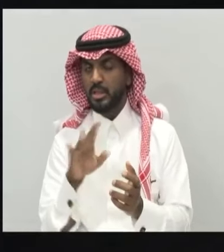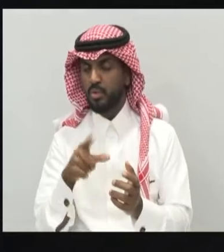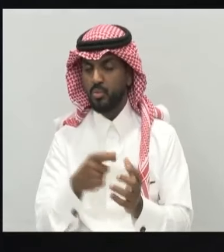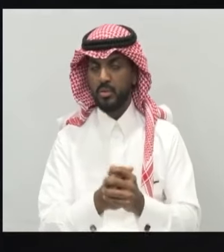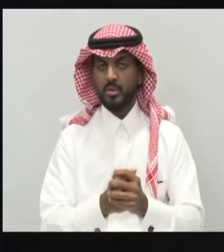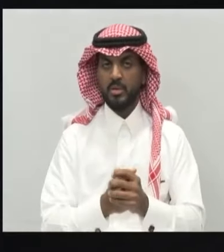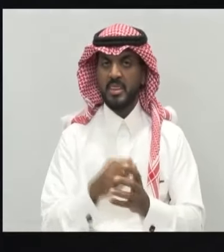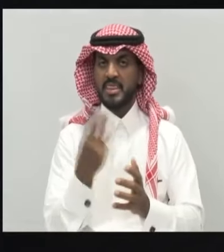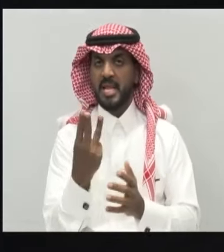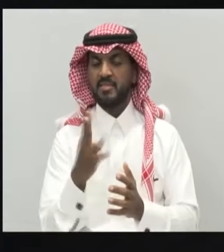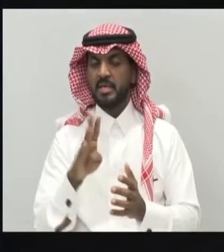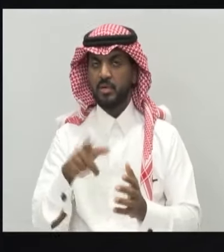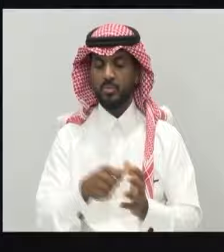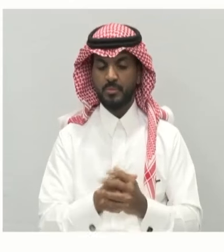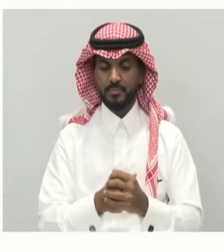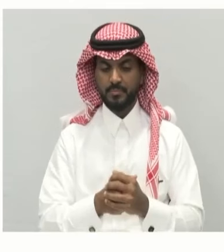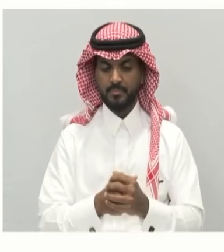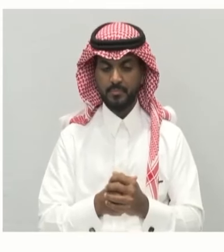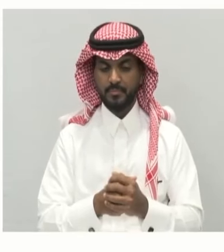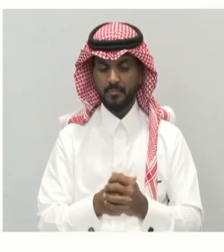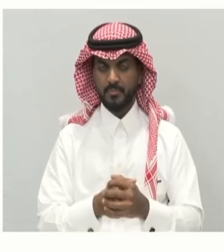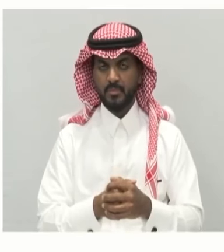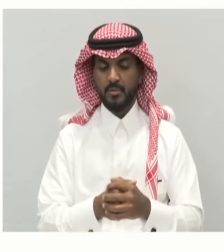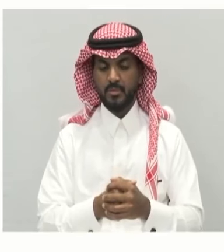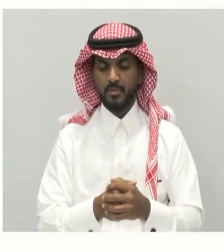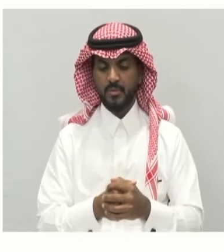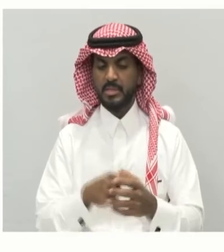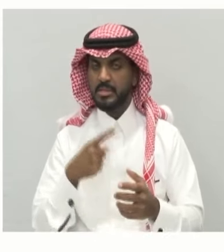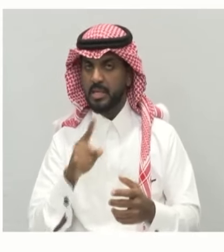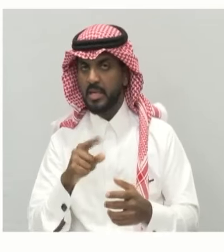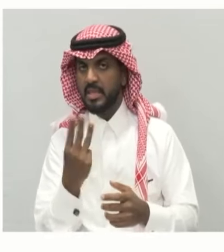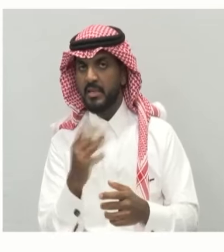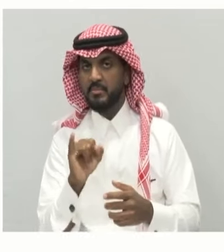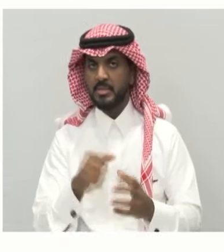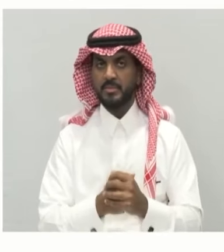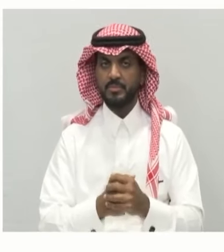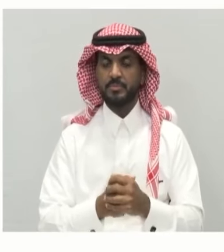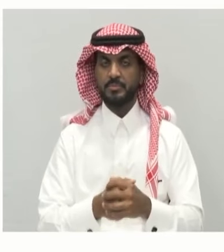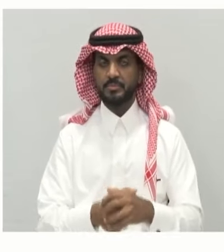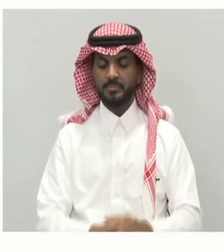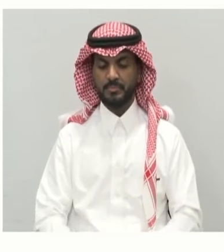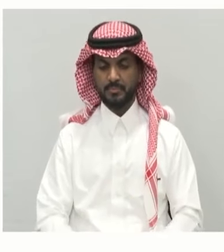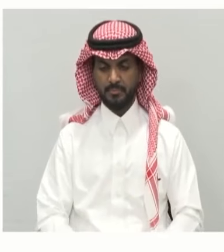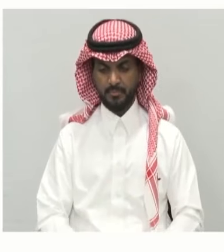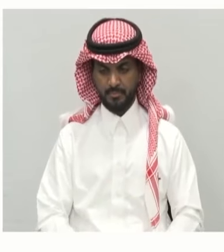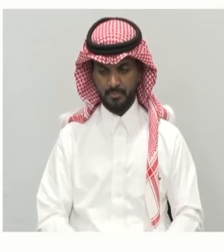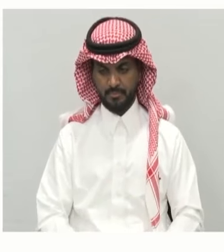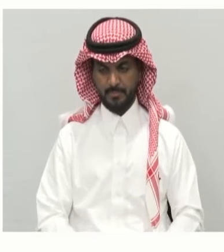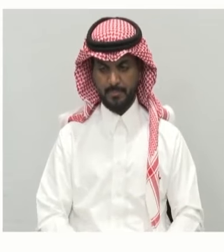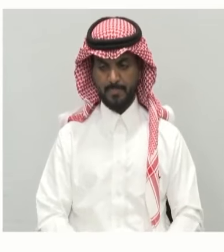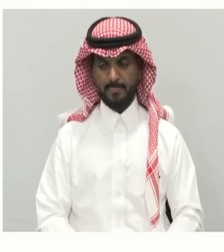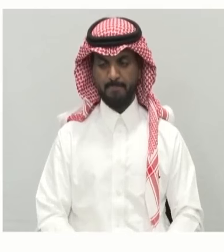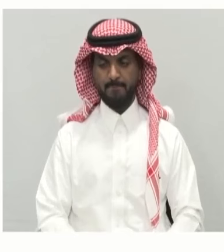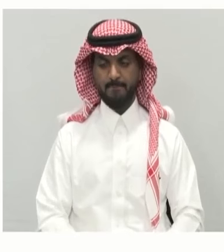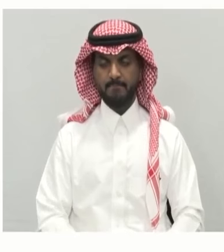يقوللك 3ه كيلو اذا غير منطقي المنطقي هو 3 متر اذا نحددها بارك الله فيكم سهله ولا